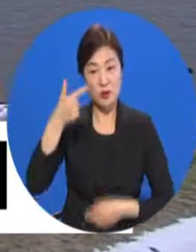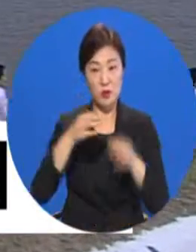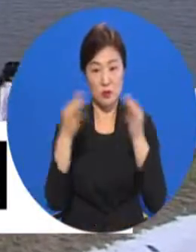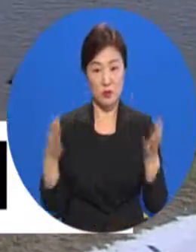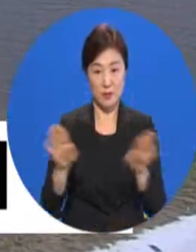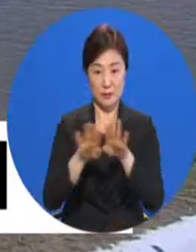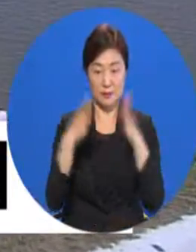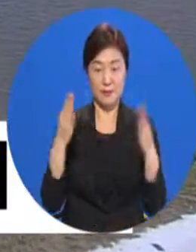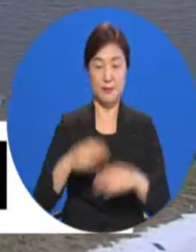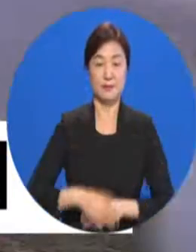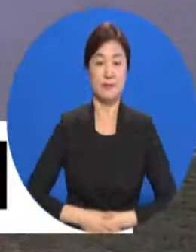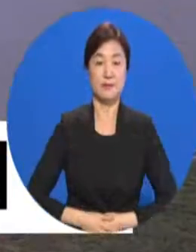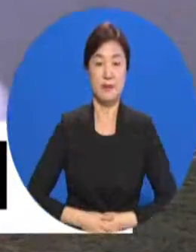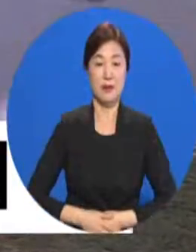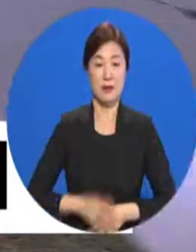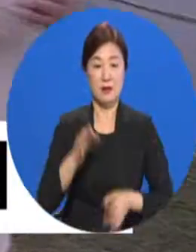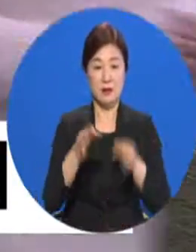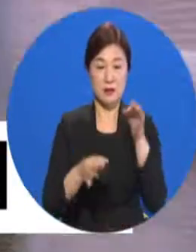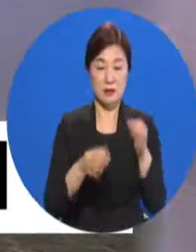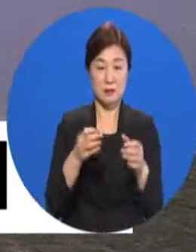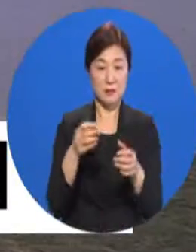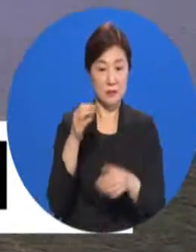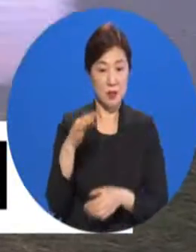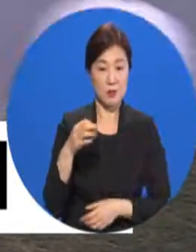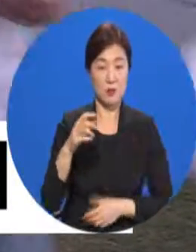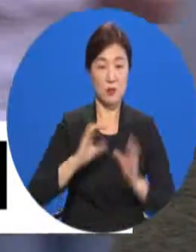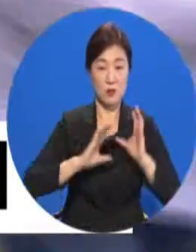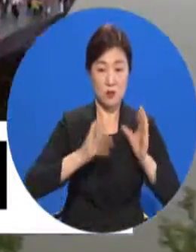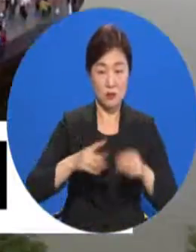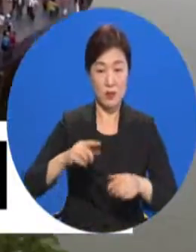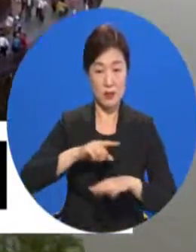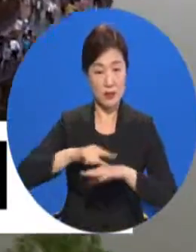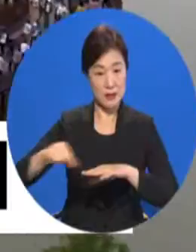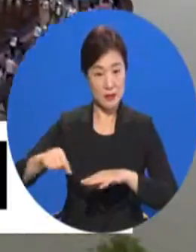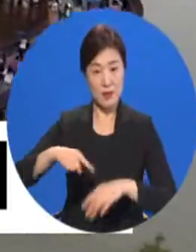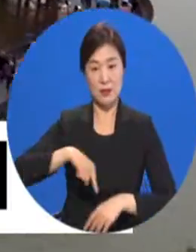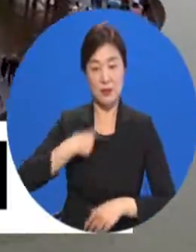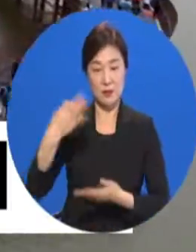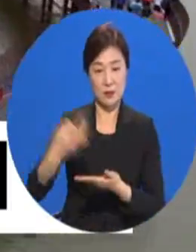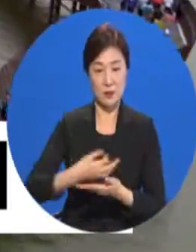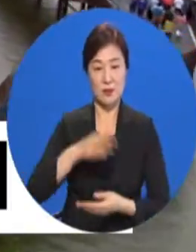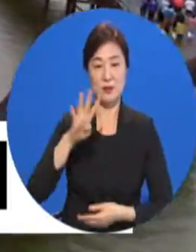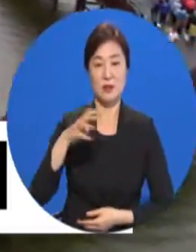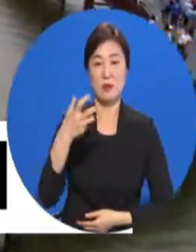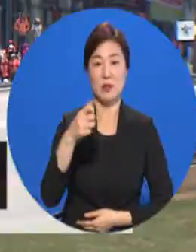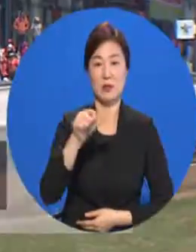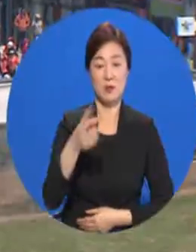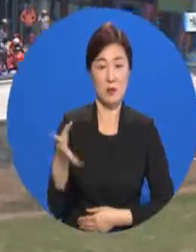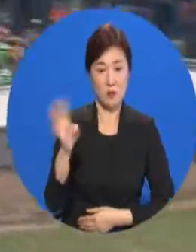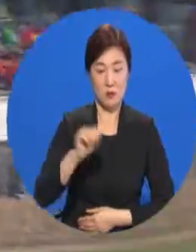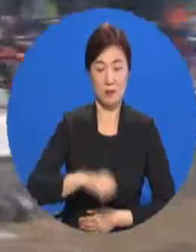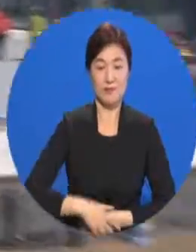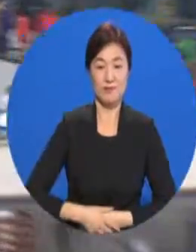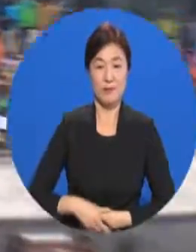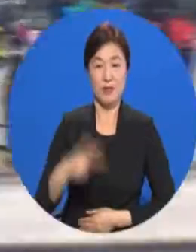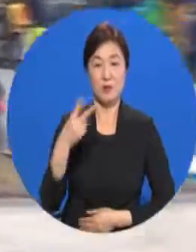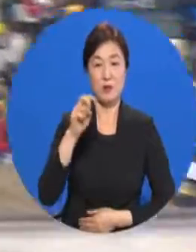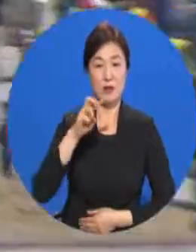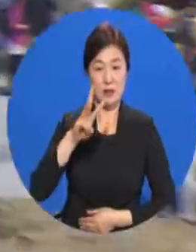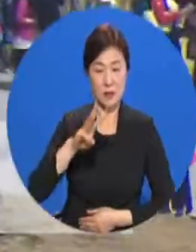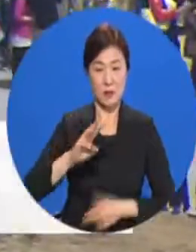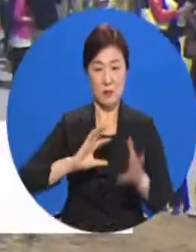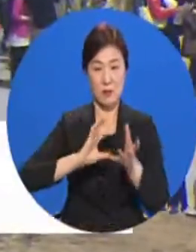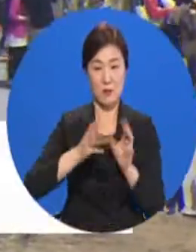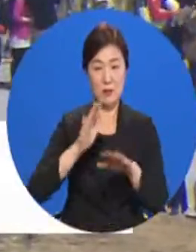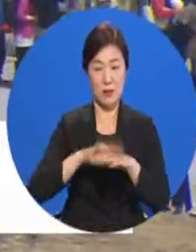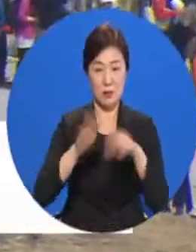됩니다. 사업비는 국비와 지방비, 자체 수입 등 485억 원 규모입니다. 2023 국제정원